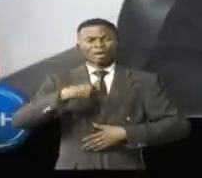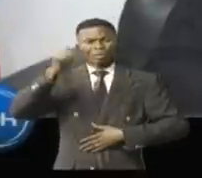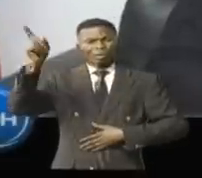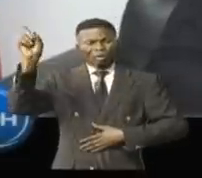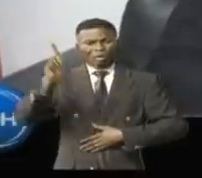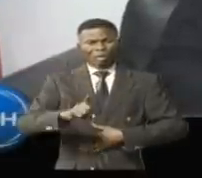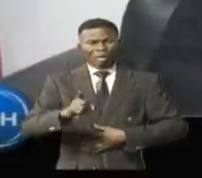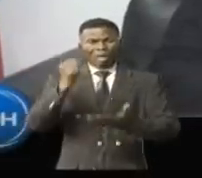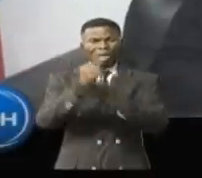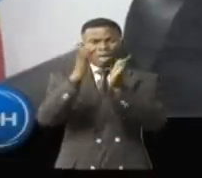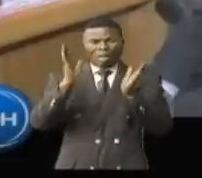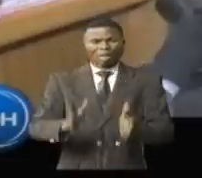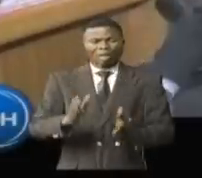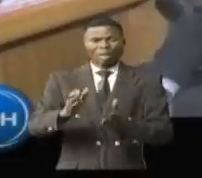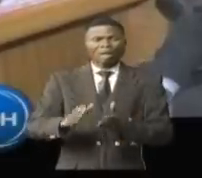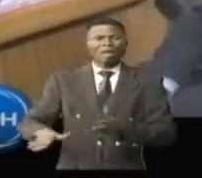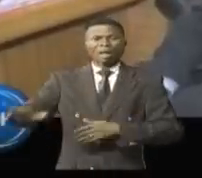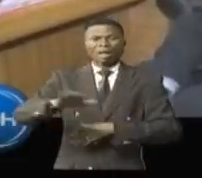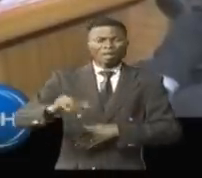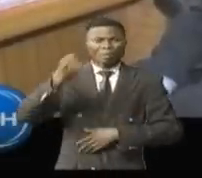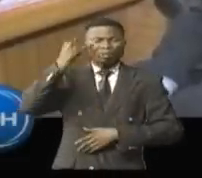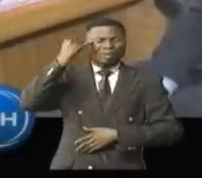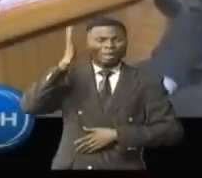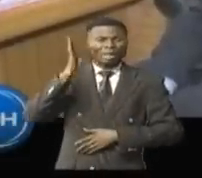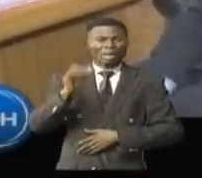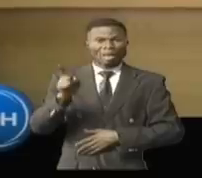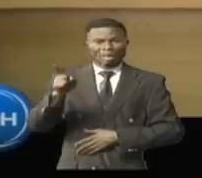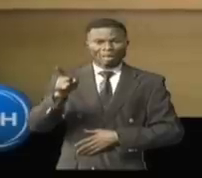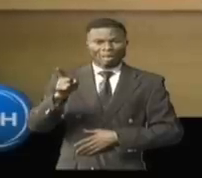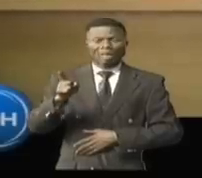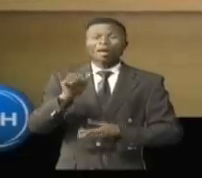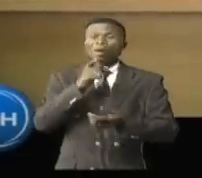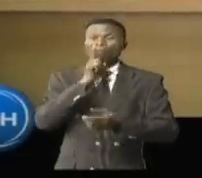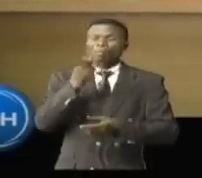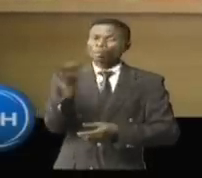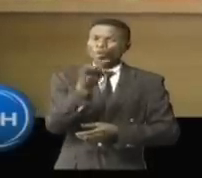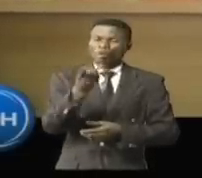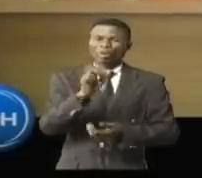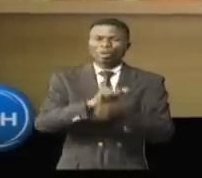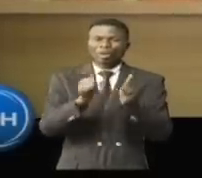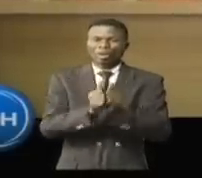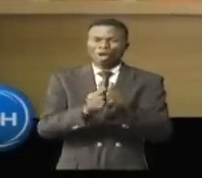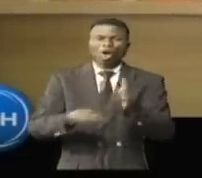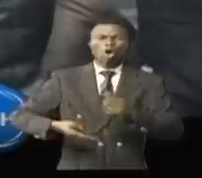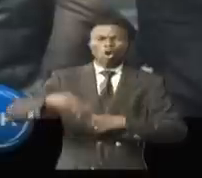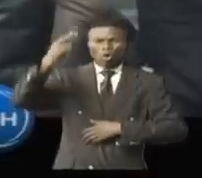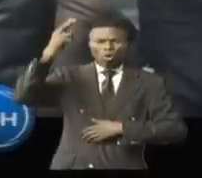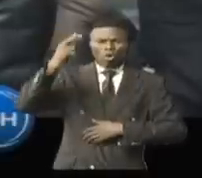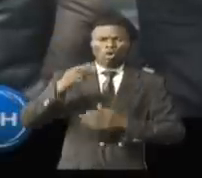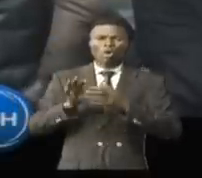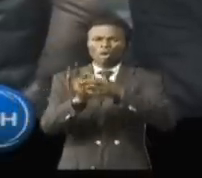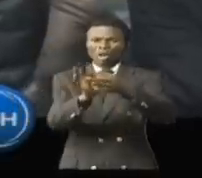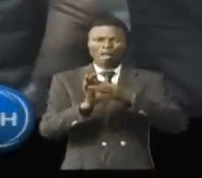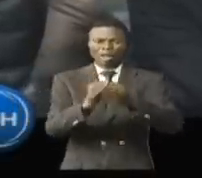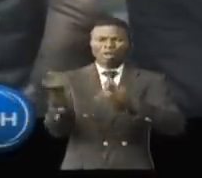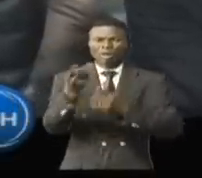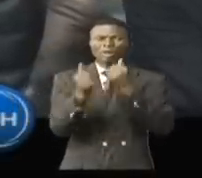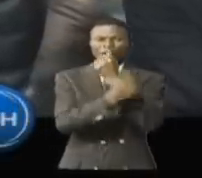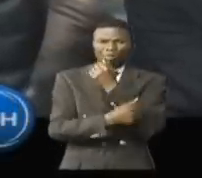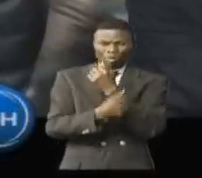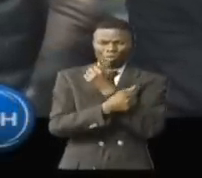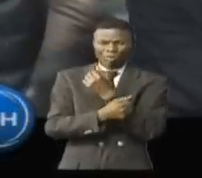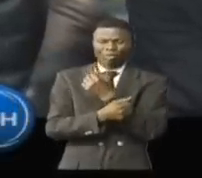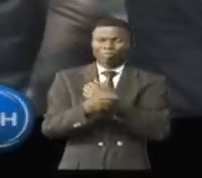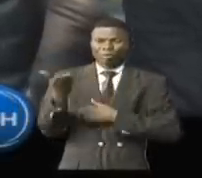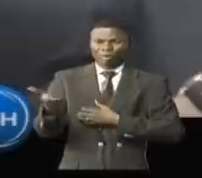avec l'ambassadeur de l'Inde, Ram Karam Verna. Il était question de mener très haut la coopération bilatérale entre les